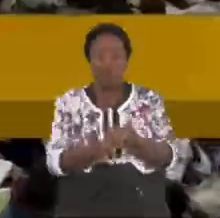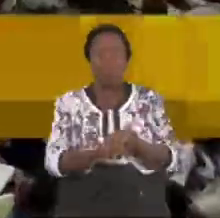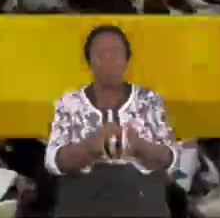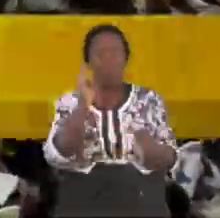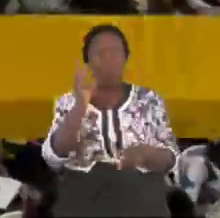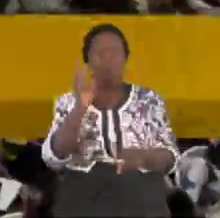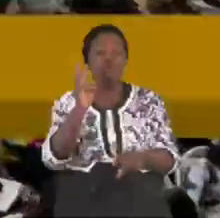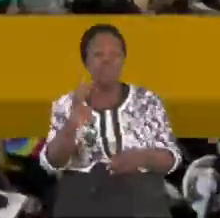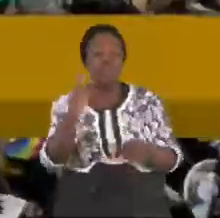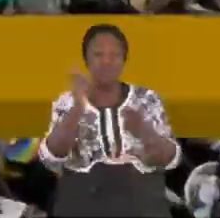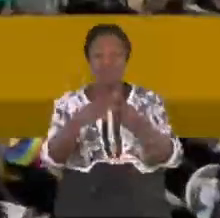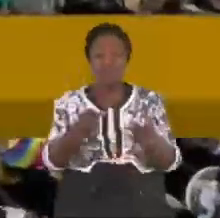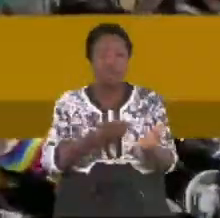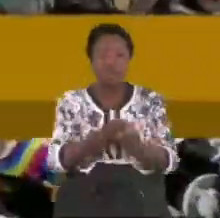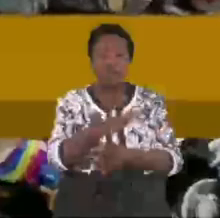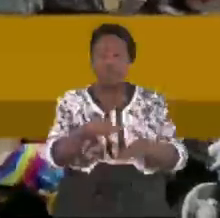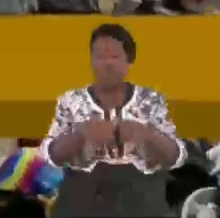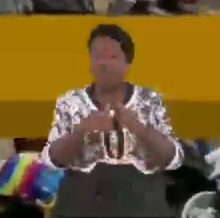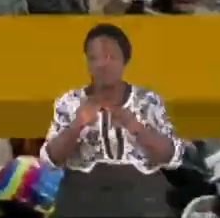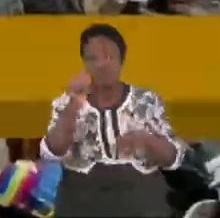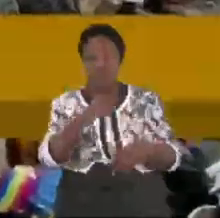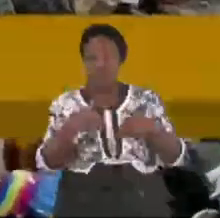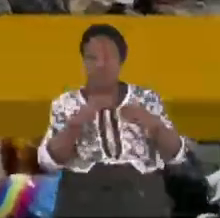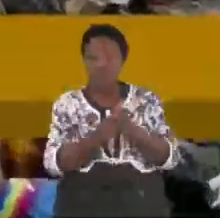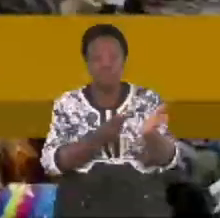Jean 5, 35. Jean est...